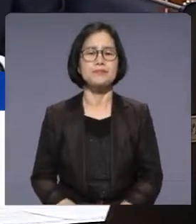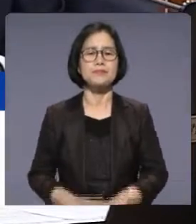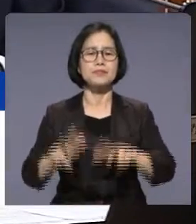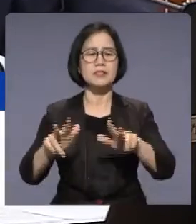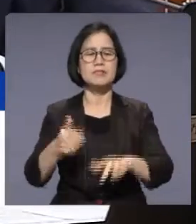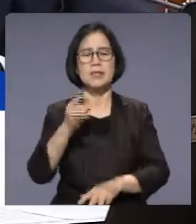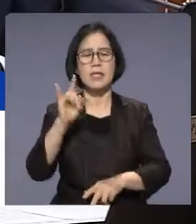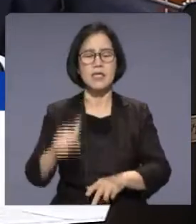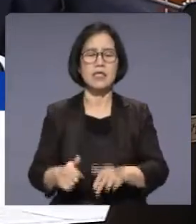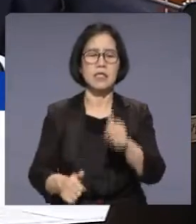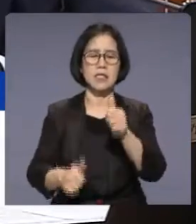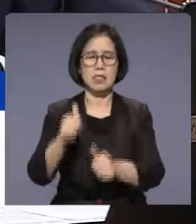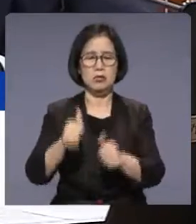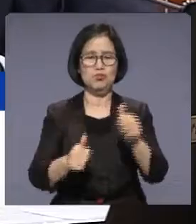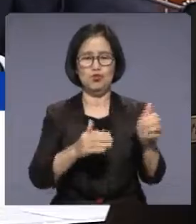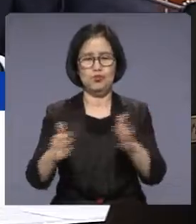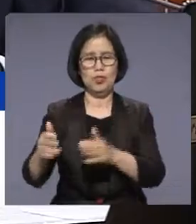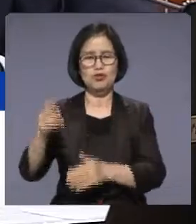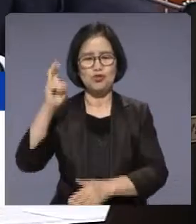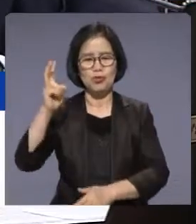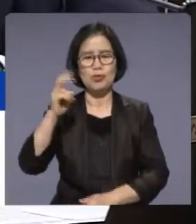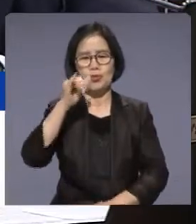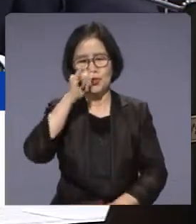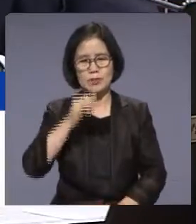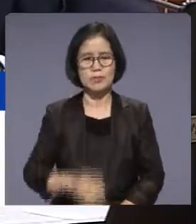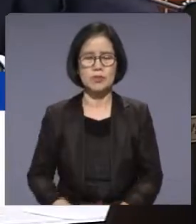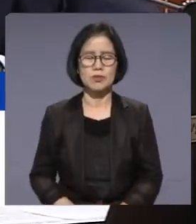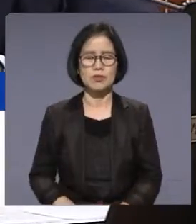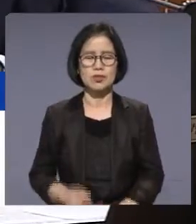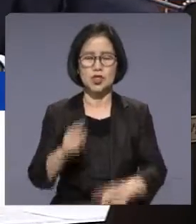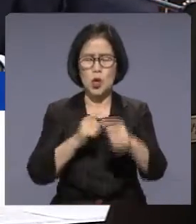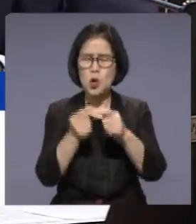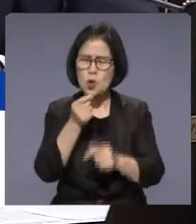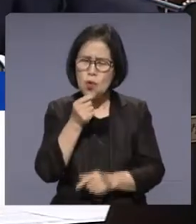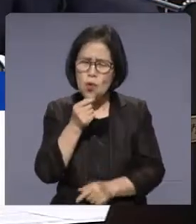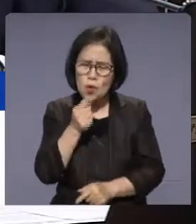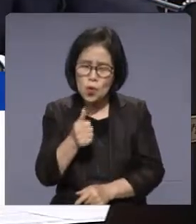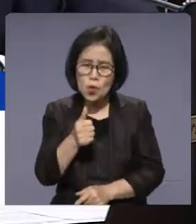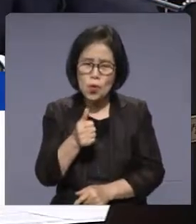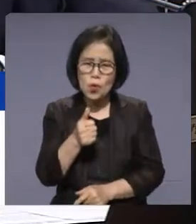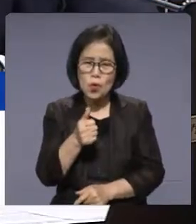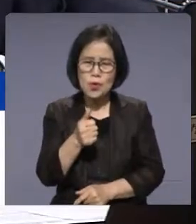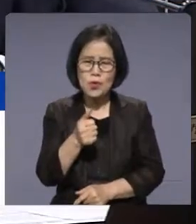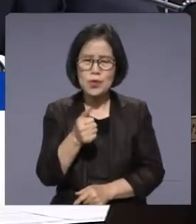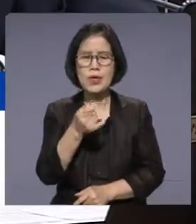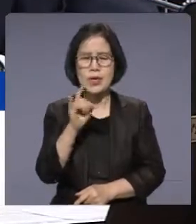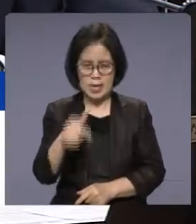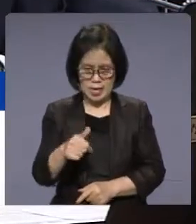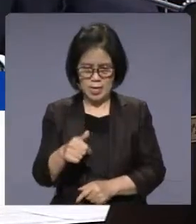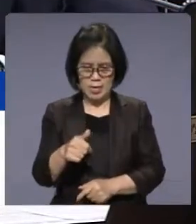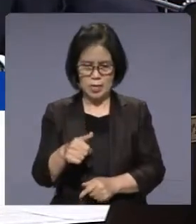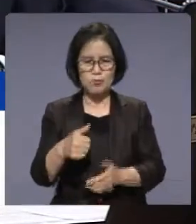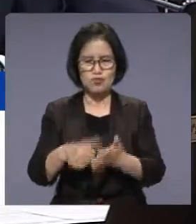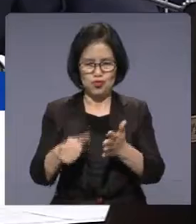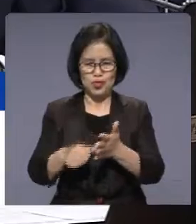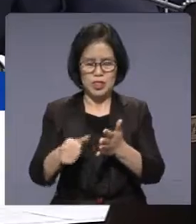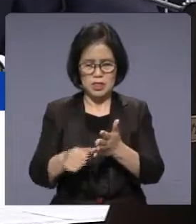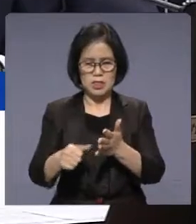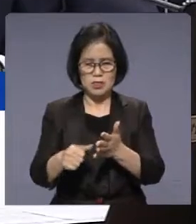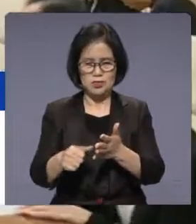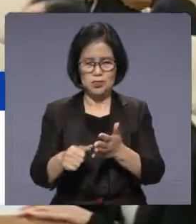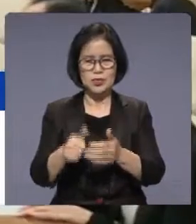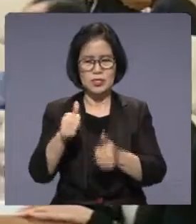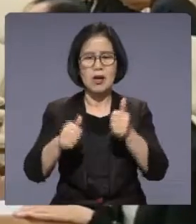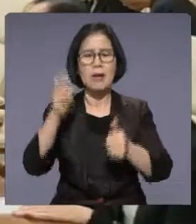그 핵실험 준비하는 것으로 추정을 하고 있습니다. 더 소형의 전술 핵무기 쪽이지 않겠는가 이렇게